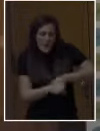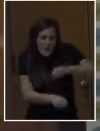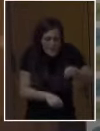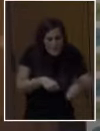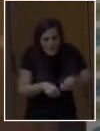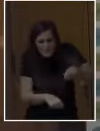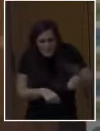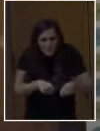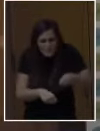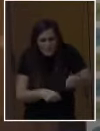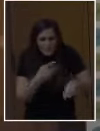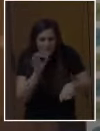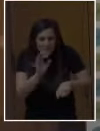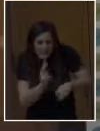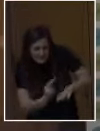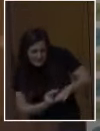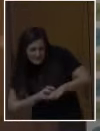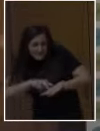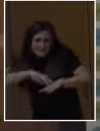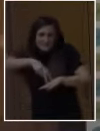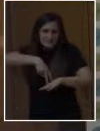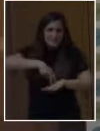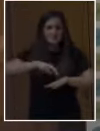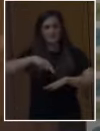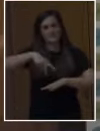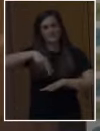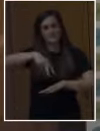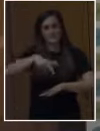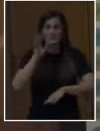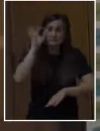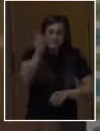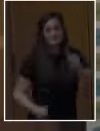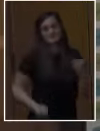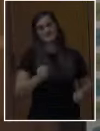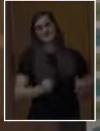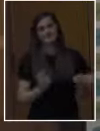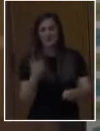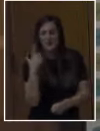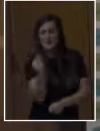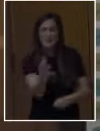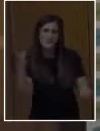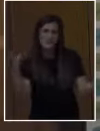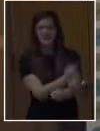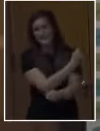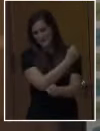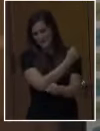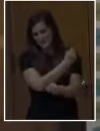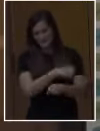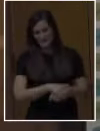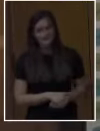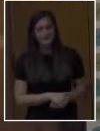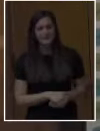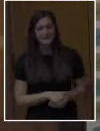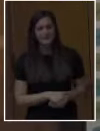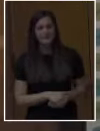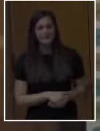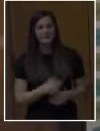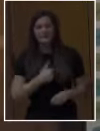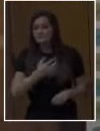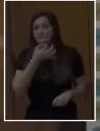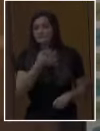να σηκωθεί και αργότερα να τρέξει. Και αυτό το λέω με πάσα επίγνωση του τι λέω, γιατί